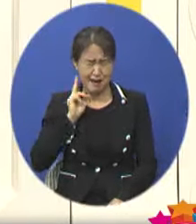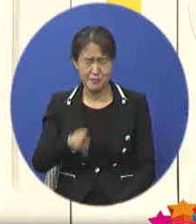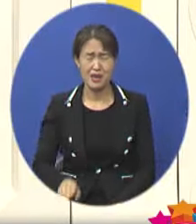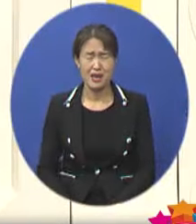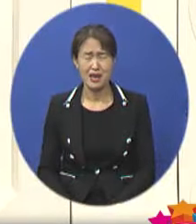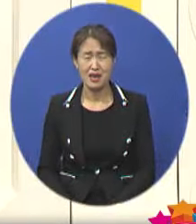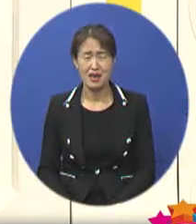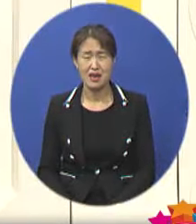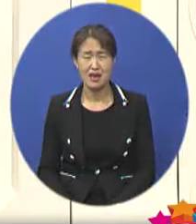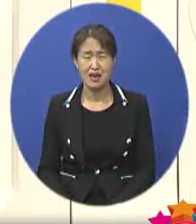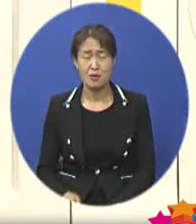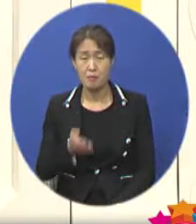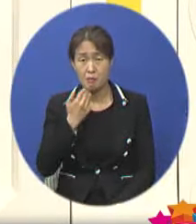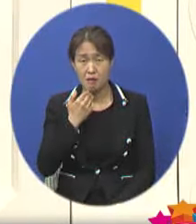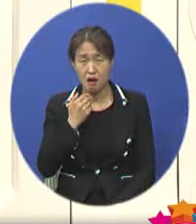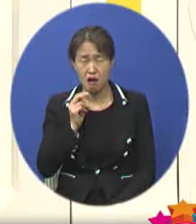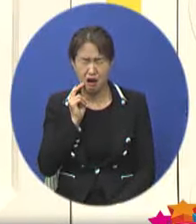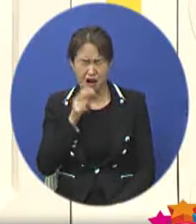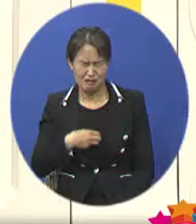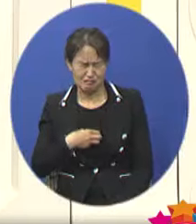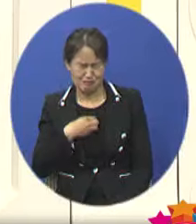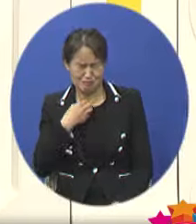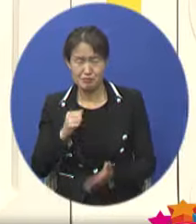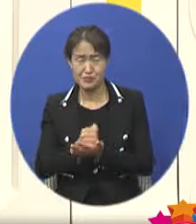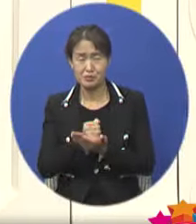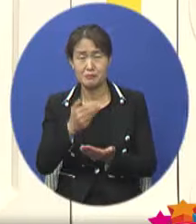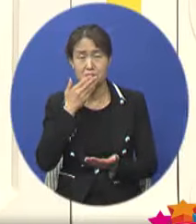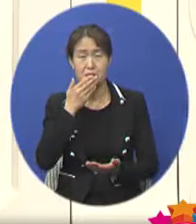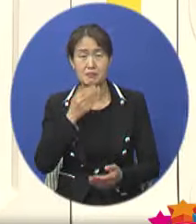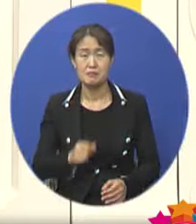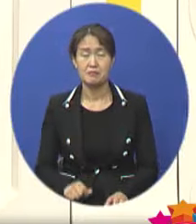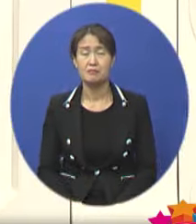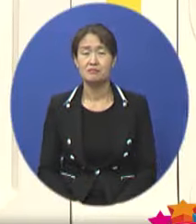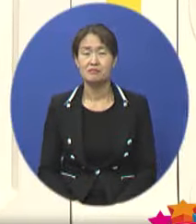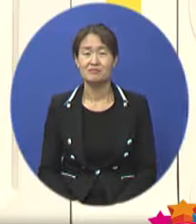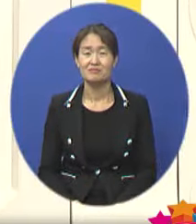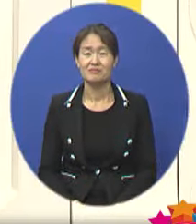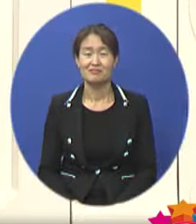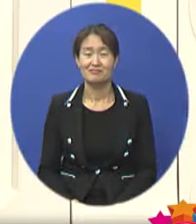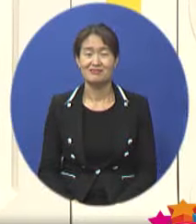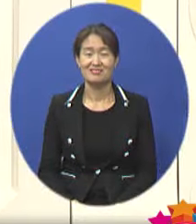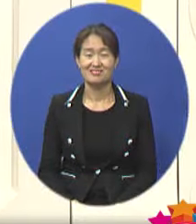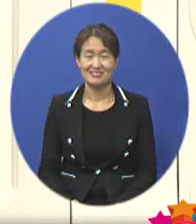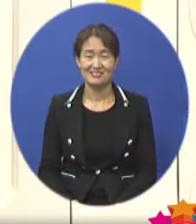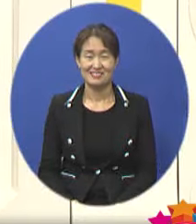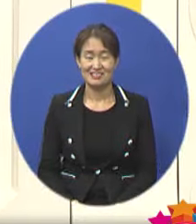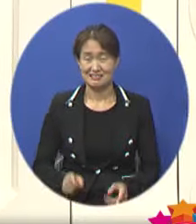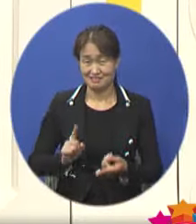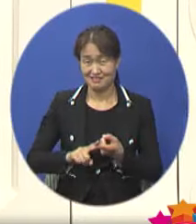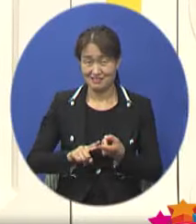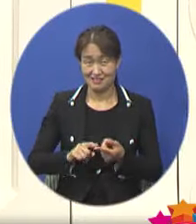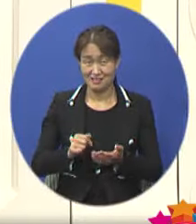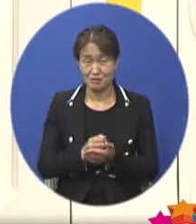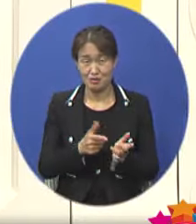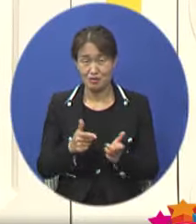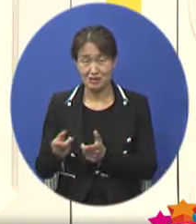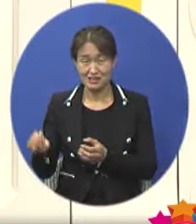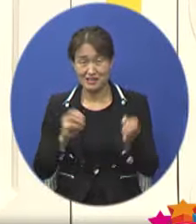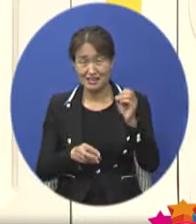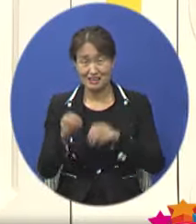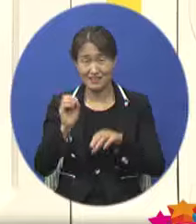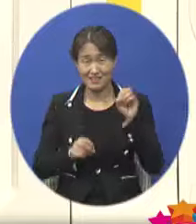비빔밥이래? 잔인한 비빔밥이요? 네. 잔인해. 잔인해. 네. 산채로 비비면 뭐 잔인하겠네. 그냥 뭐 다 여러 가지 넣고